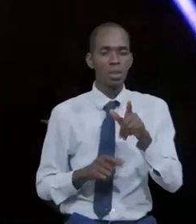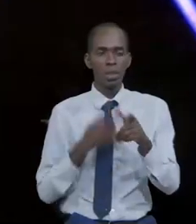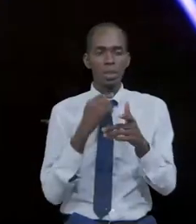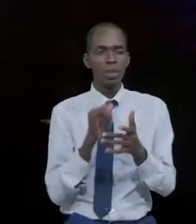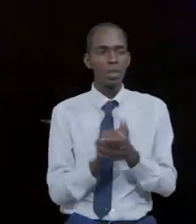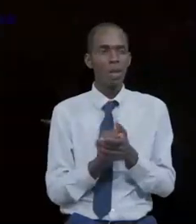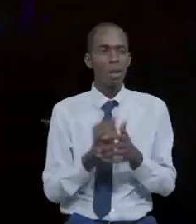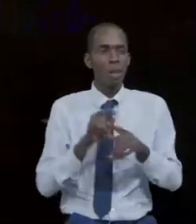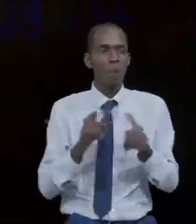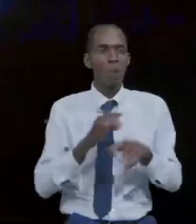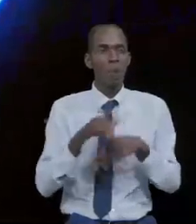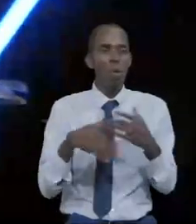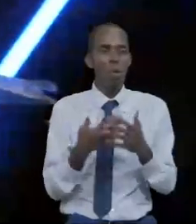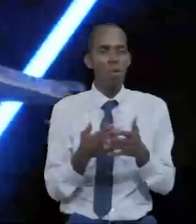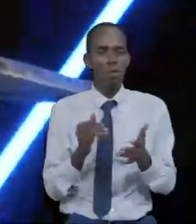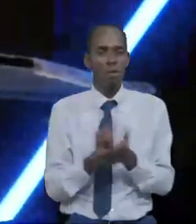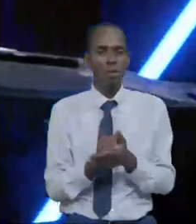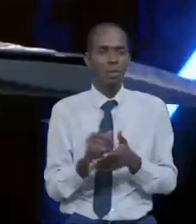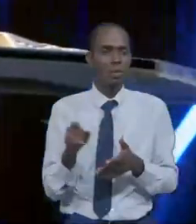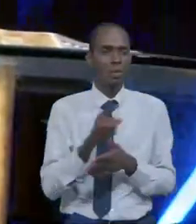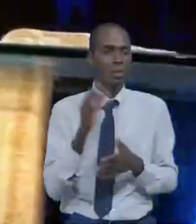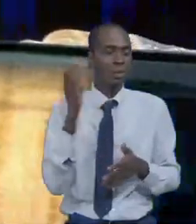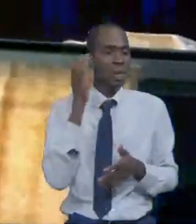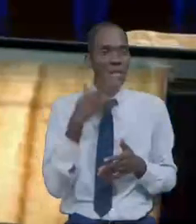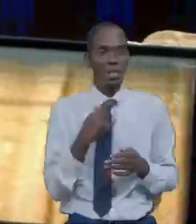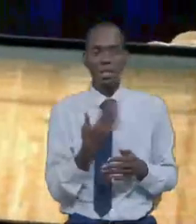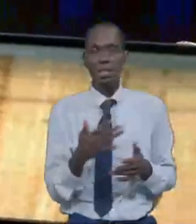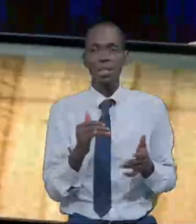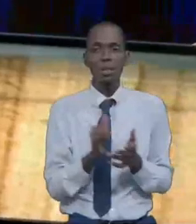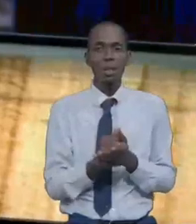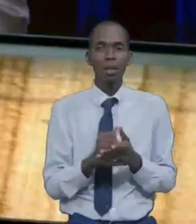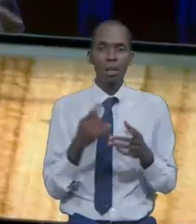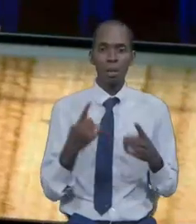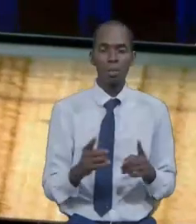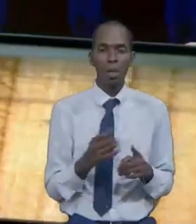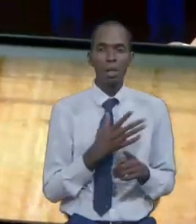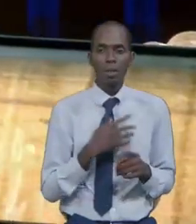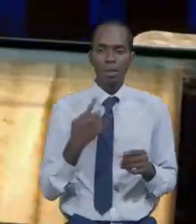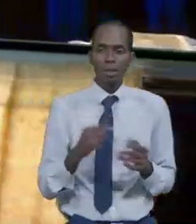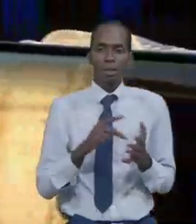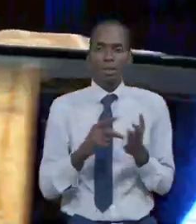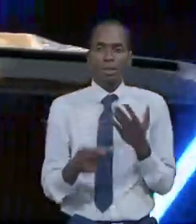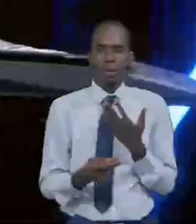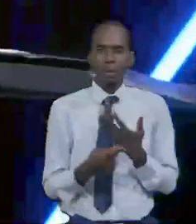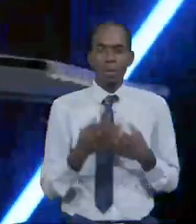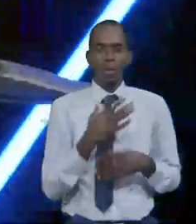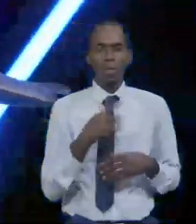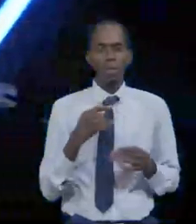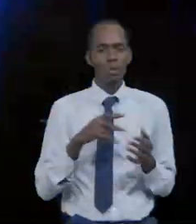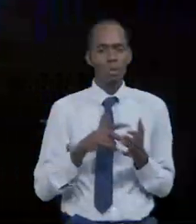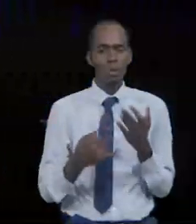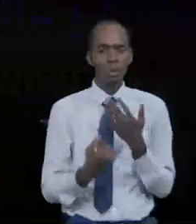cela nous parle de ce Saul et les activités qui ont accompagné et le programme et le projet qui